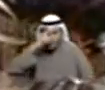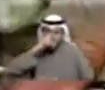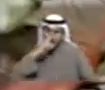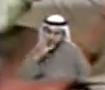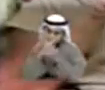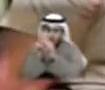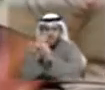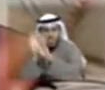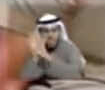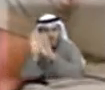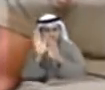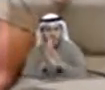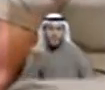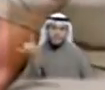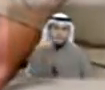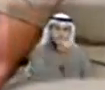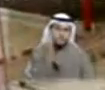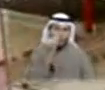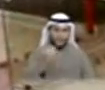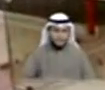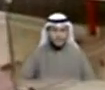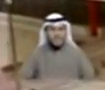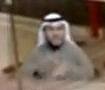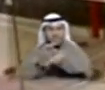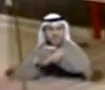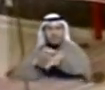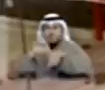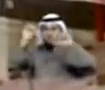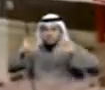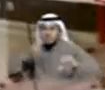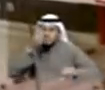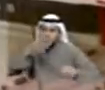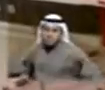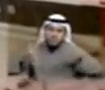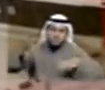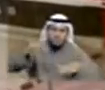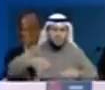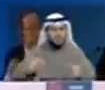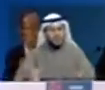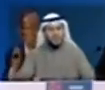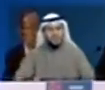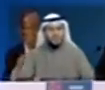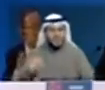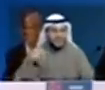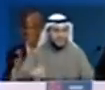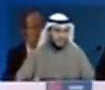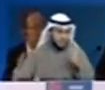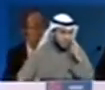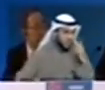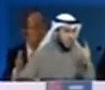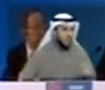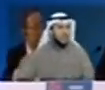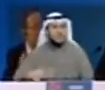المجتمع البشرية وتشريد الأبرياء. من هذه المنطلقات تأتي كلمة حضرة صاحب السمو أمير